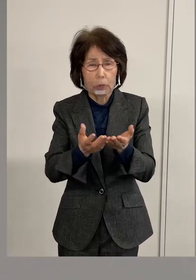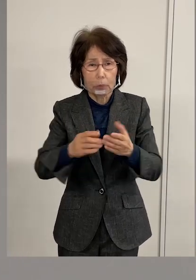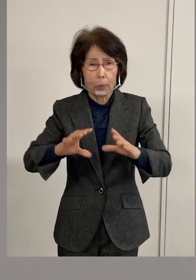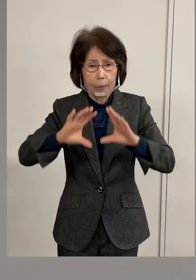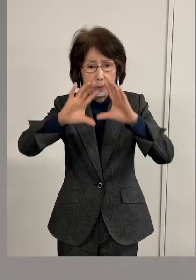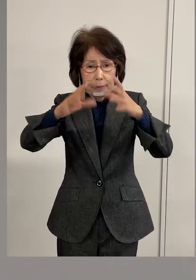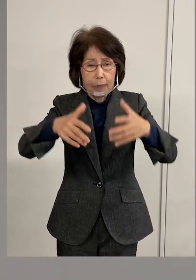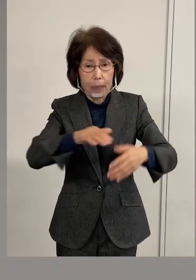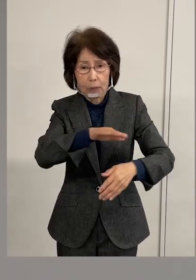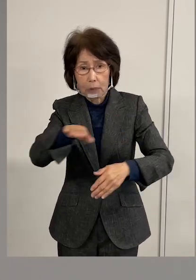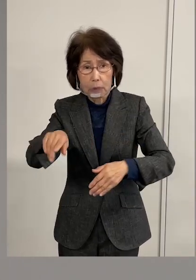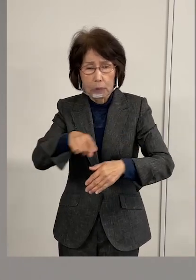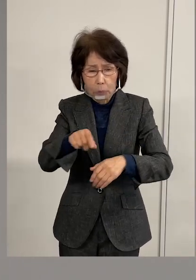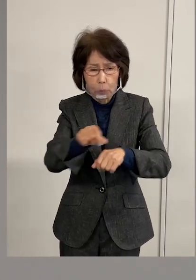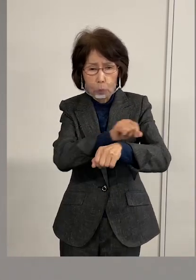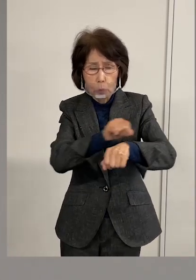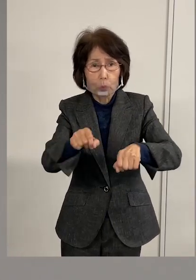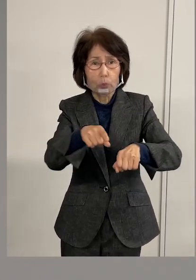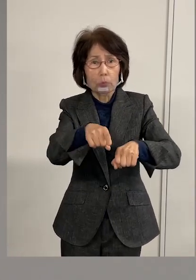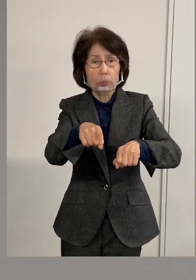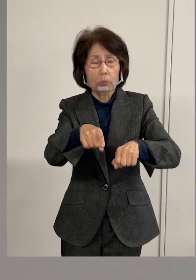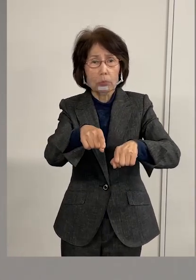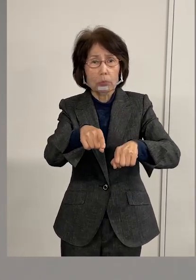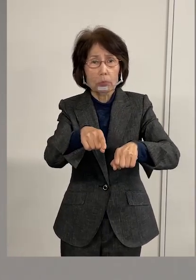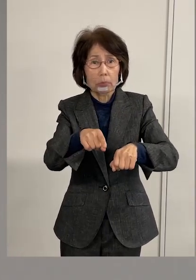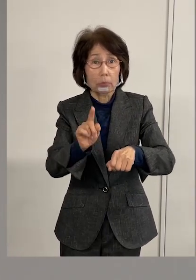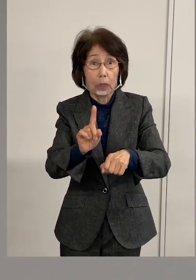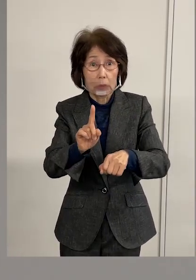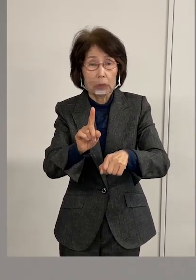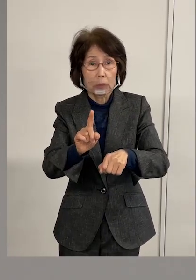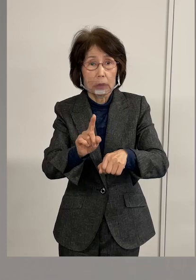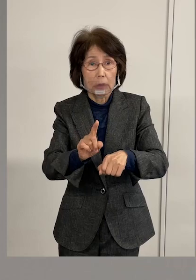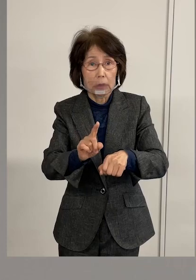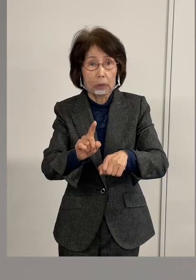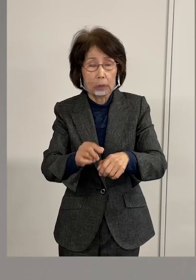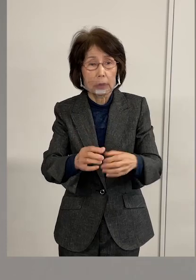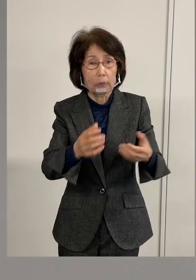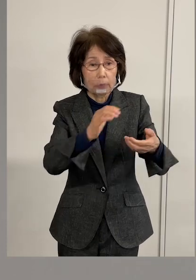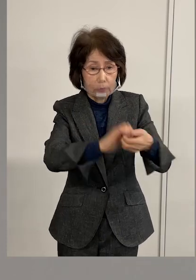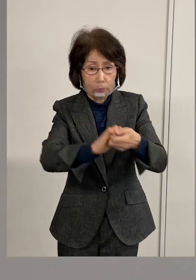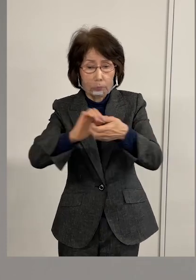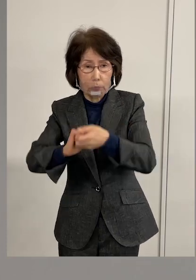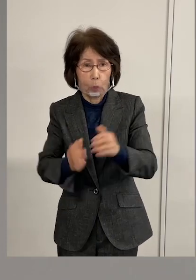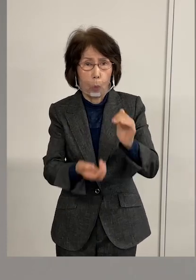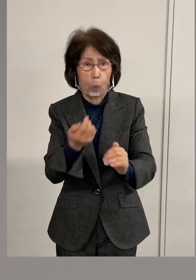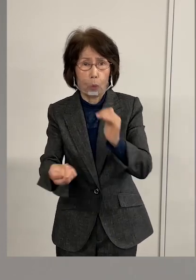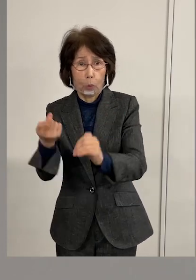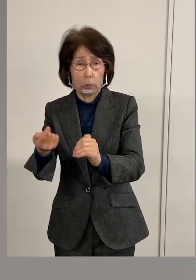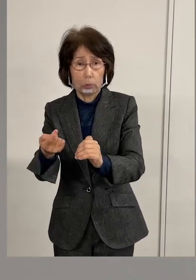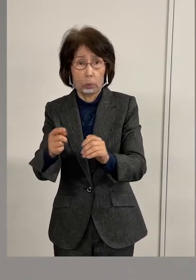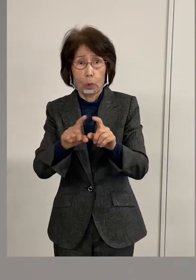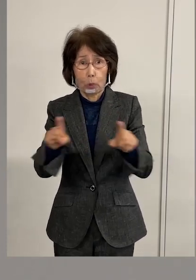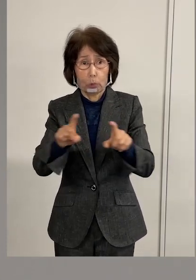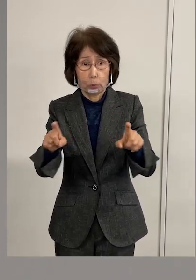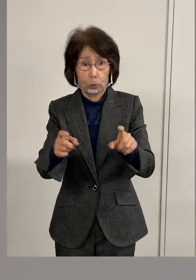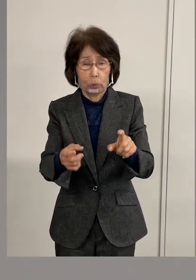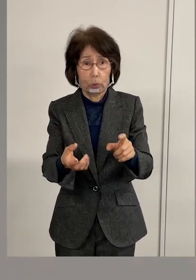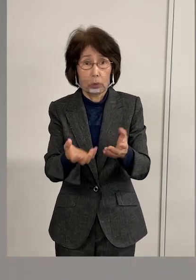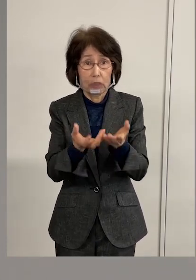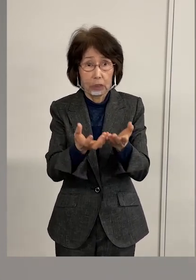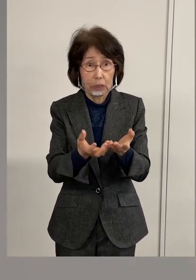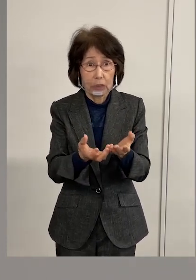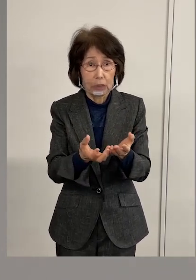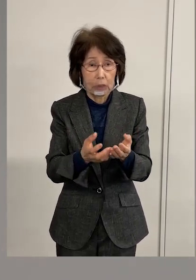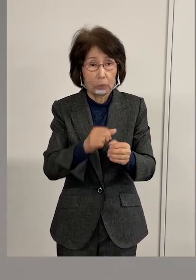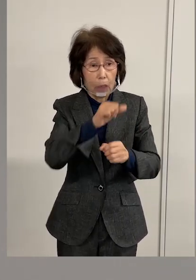ても、まあ、得意な地震で、何が得意かというと定期的に来てると。で、普通地震って不定期なんですよ。